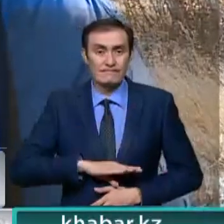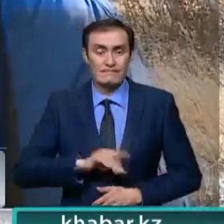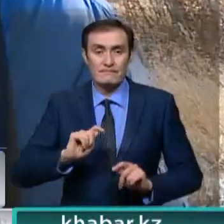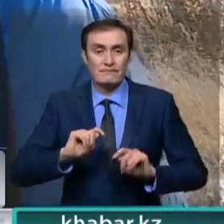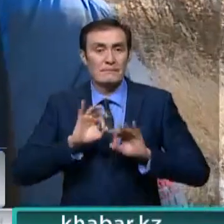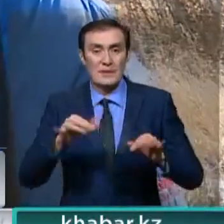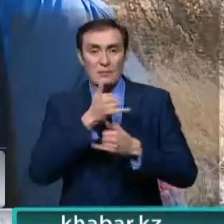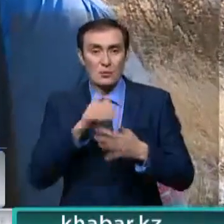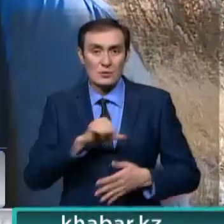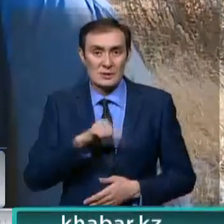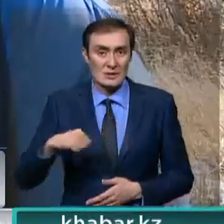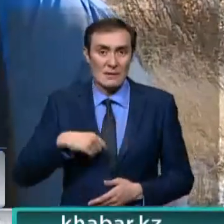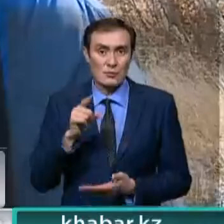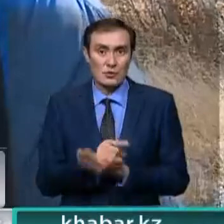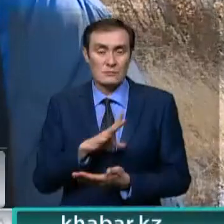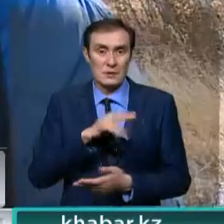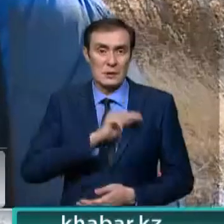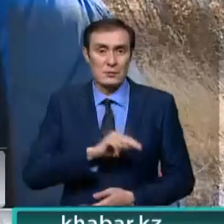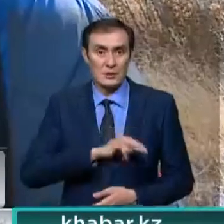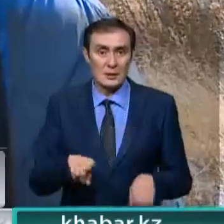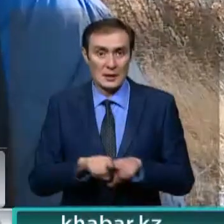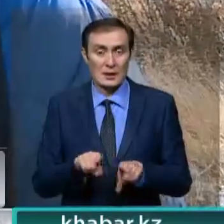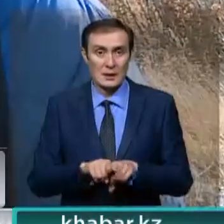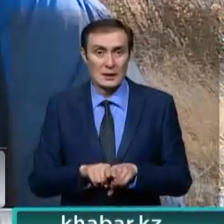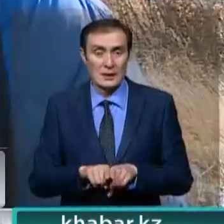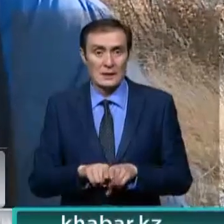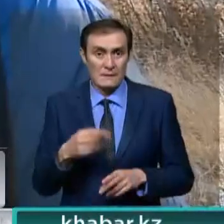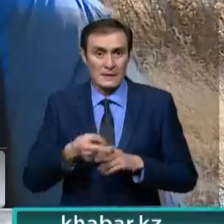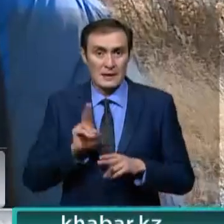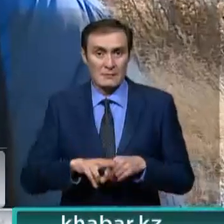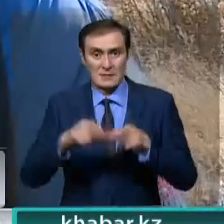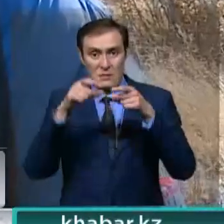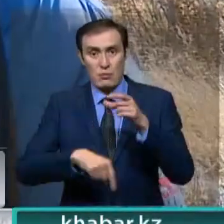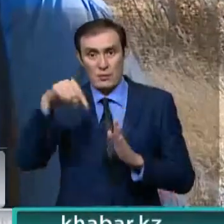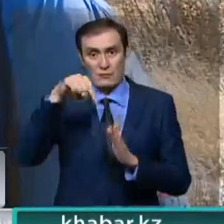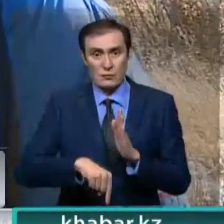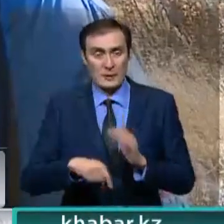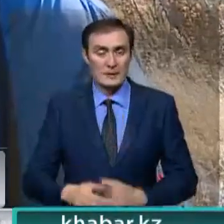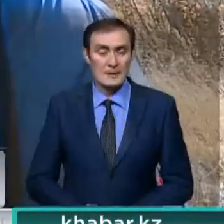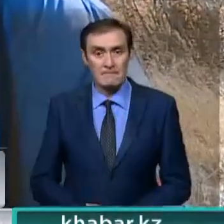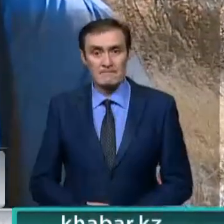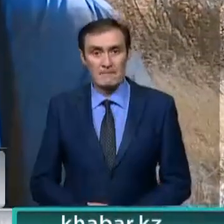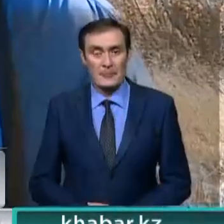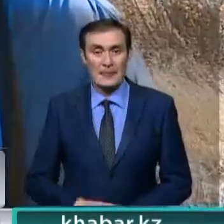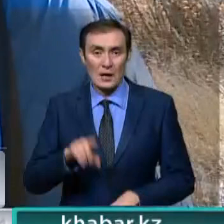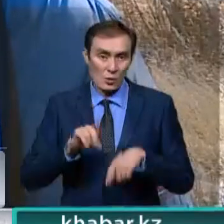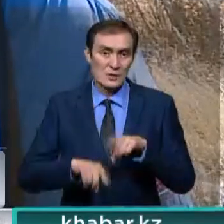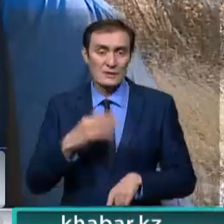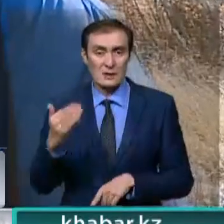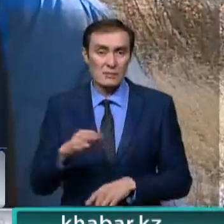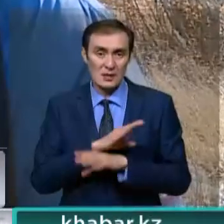что сам должен там работать, сам работаешь в этом забое. Родственникам,